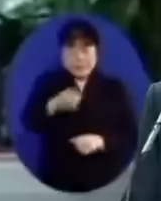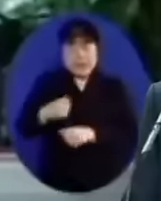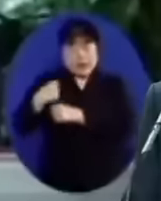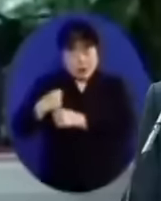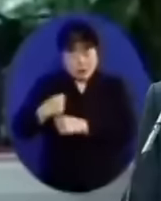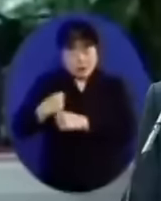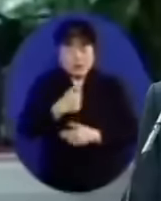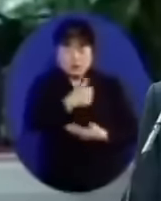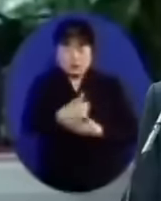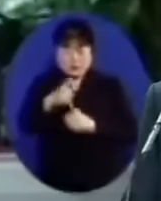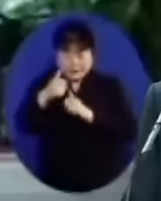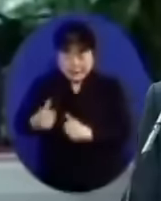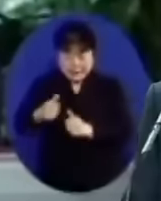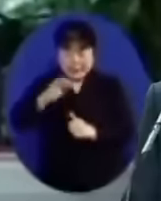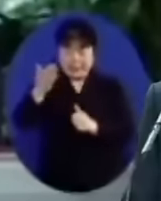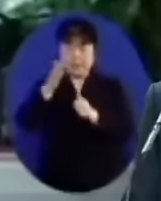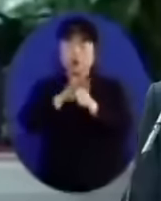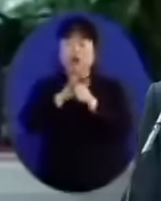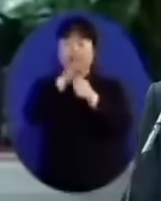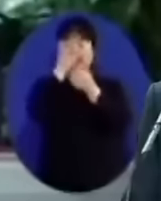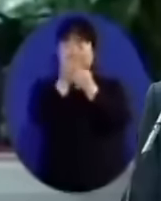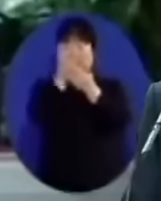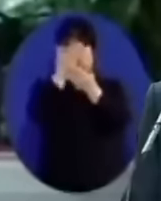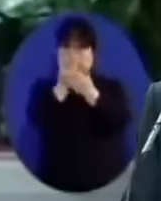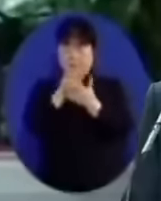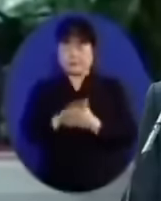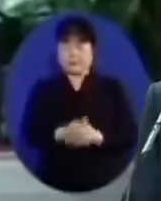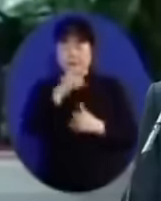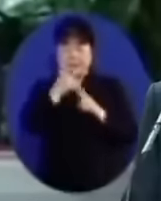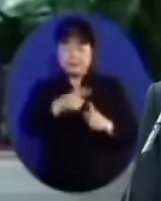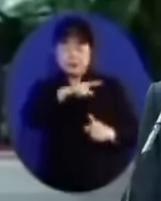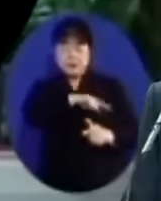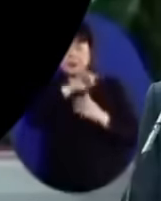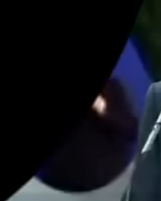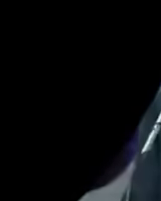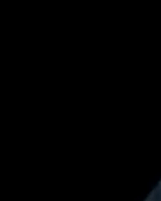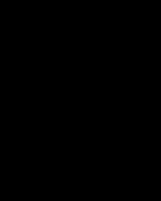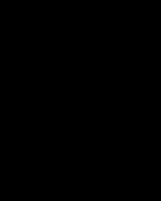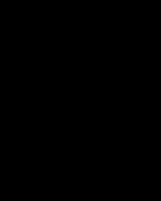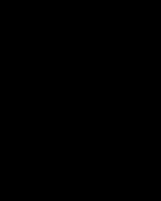짊어지고 주님을 따라가는 우리가 되게 도와주시옵소서. 예수님 이름으로 기도드리옵나이다.